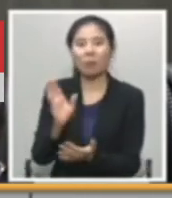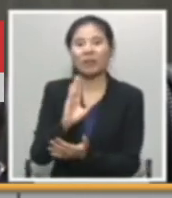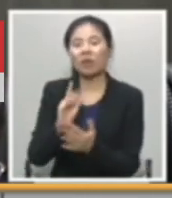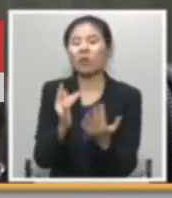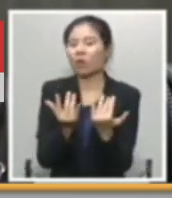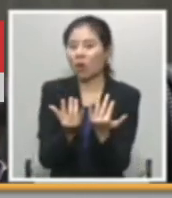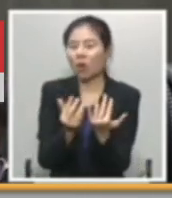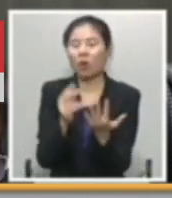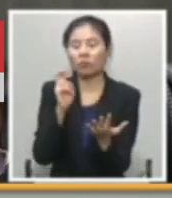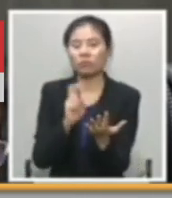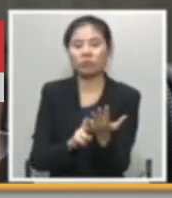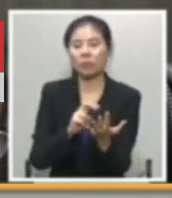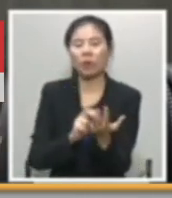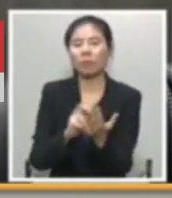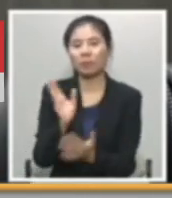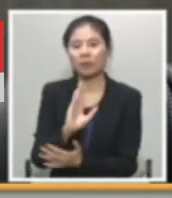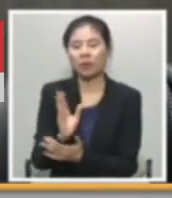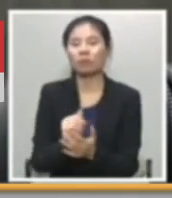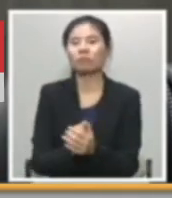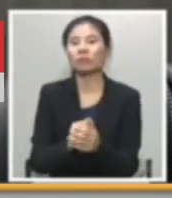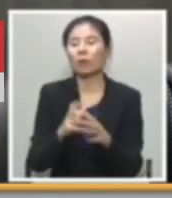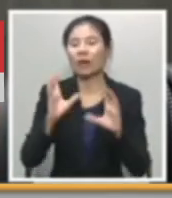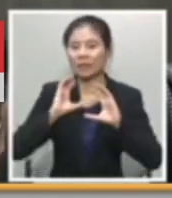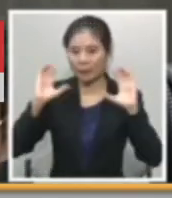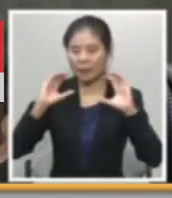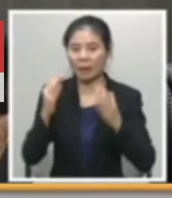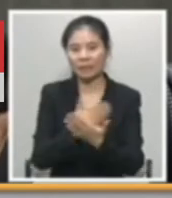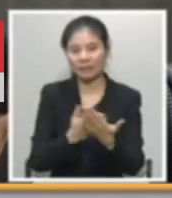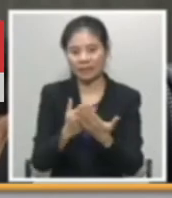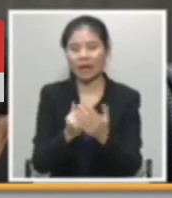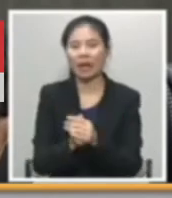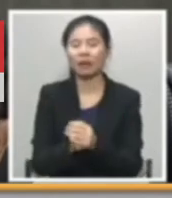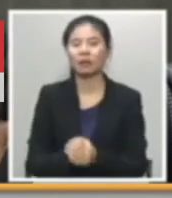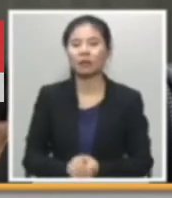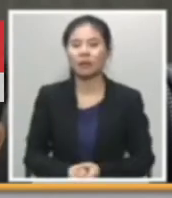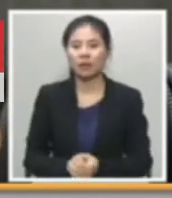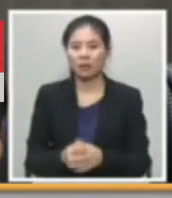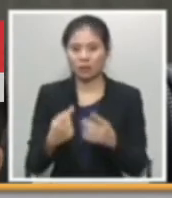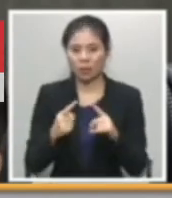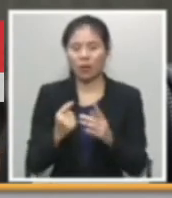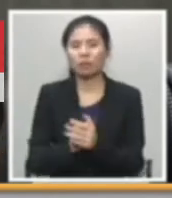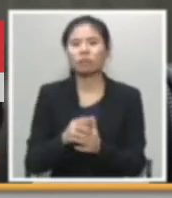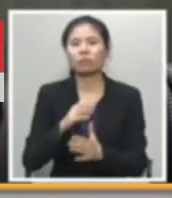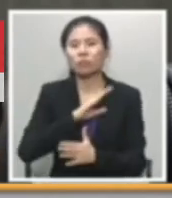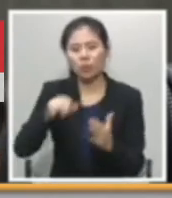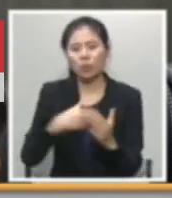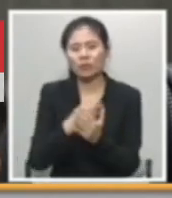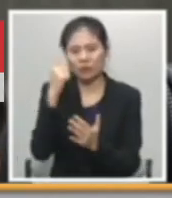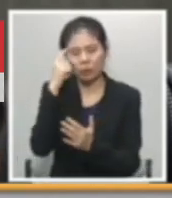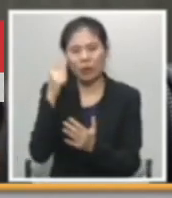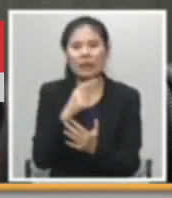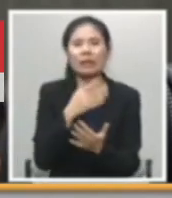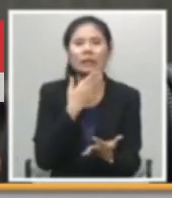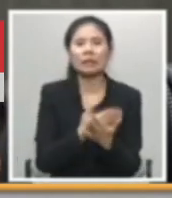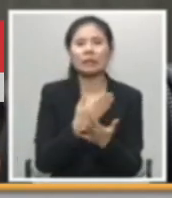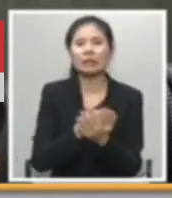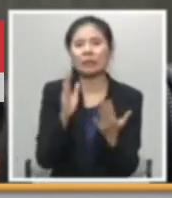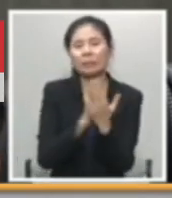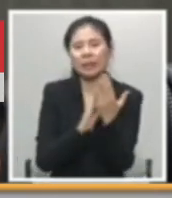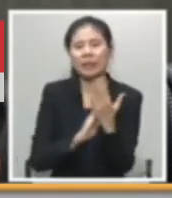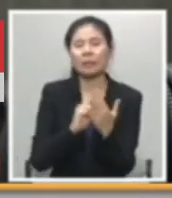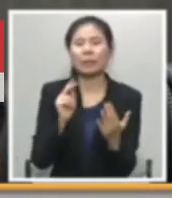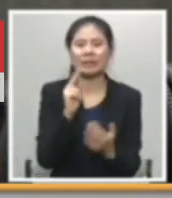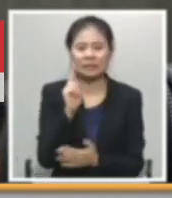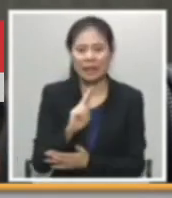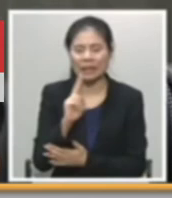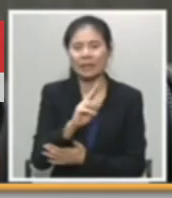านประธานและเพื่อนสมาชิกคงไม่เคยเห็นการนำเงินแผ่นดินมาใช้โดยไม่มี